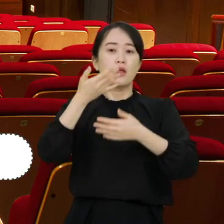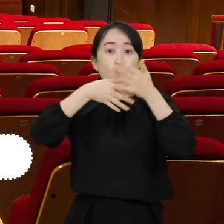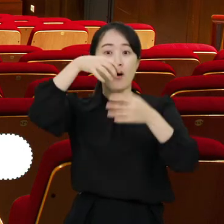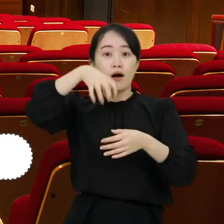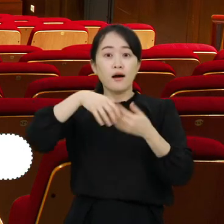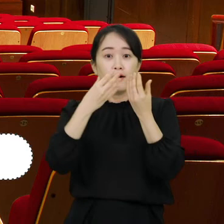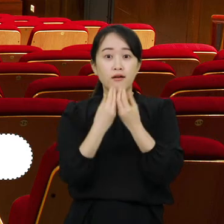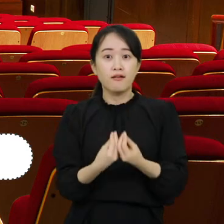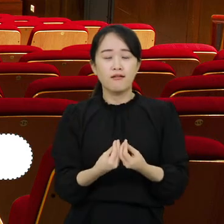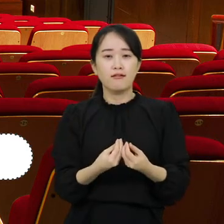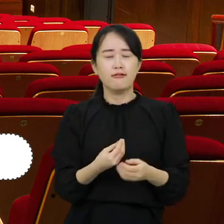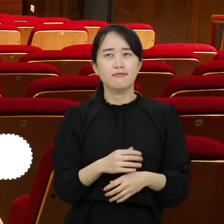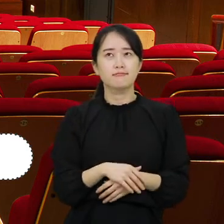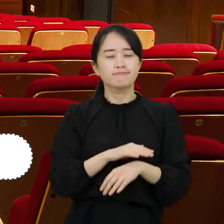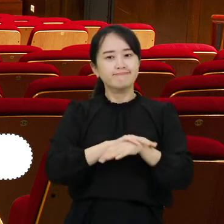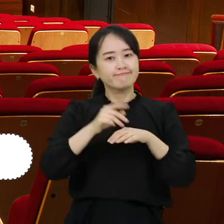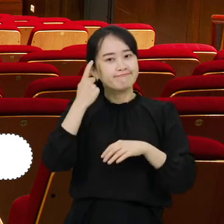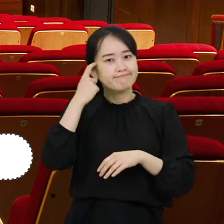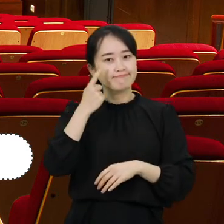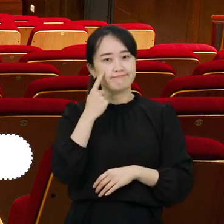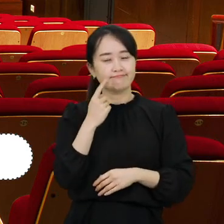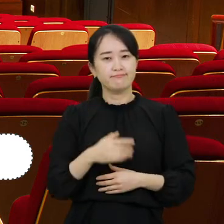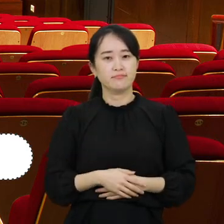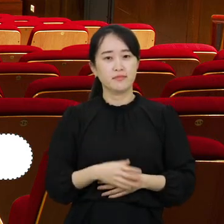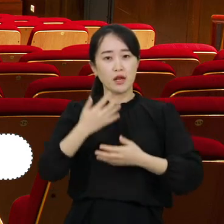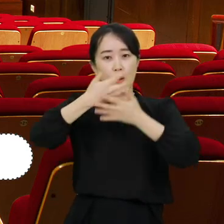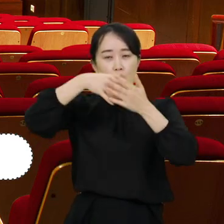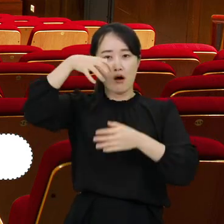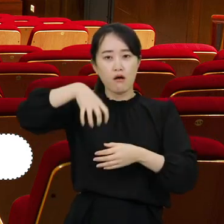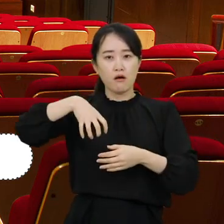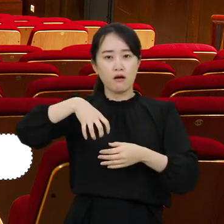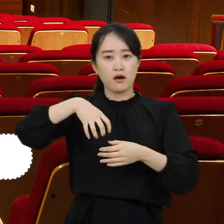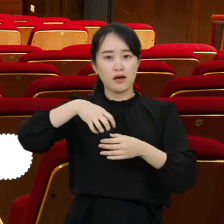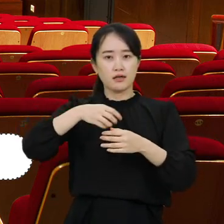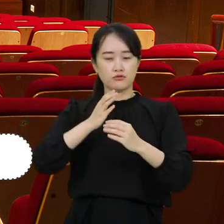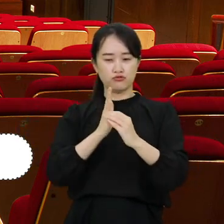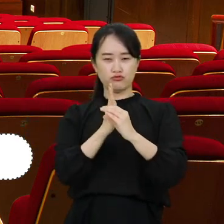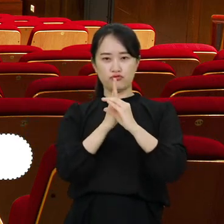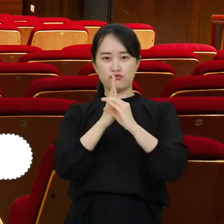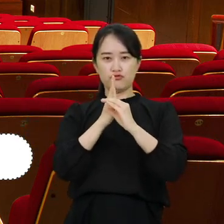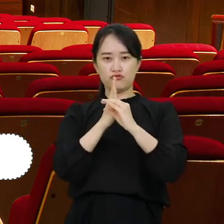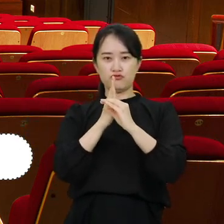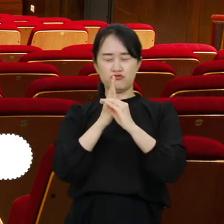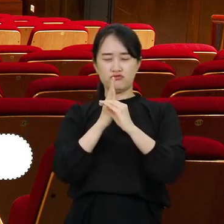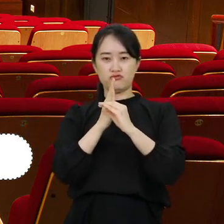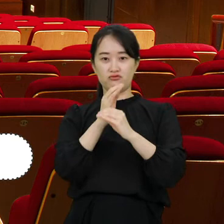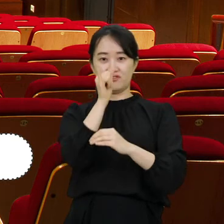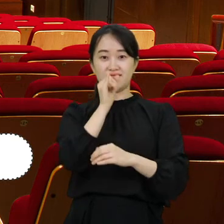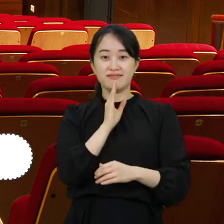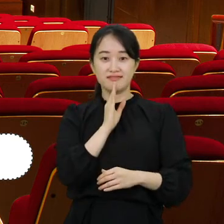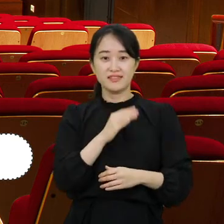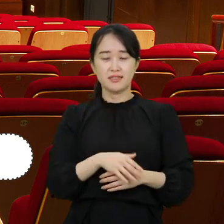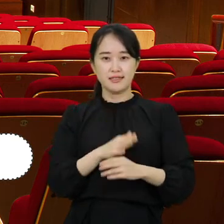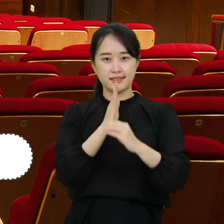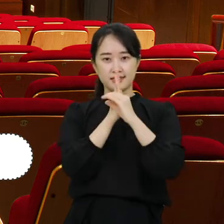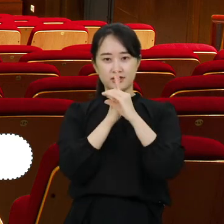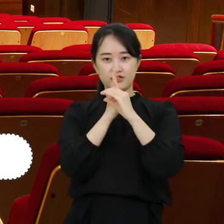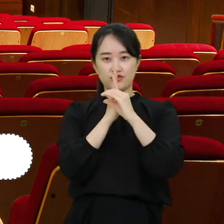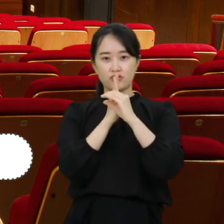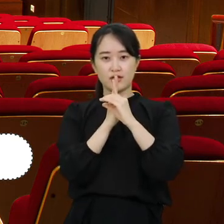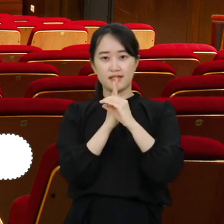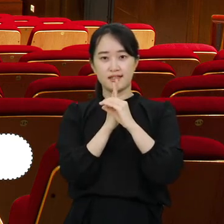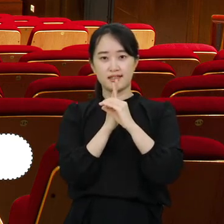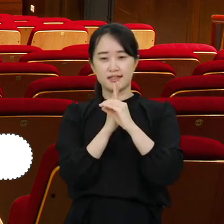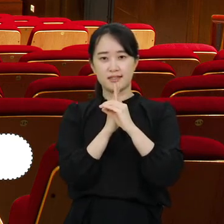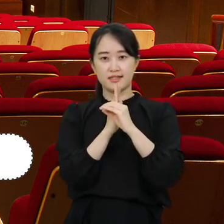경우는 우리가 여러분 잘 떠올려 보시면 영화관 상영관 중간으로 들어가는 상영관들 있잖아요. 네. 중간으로 들어가는